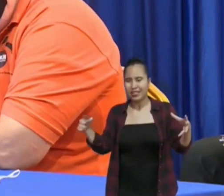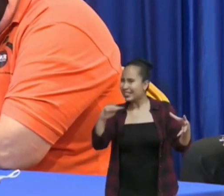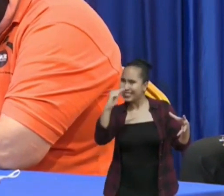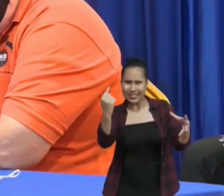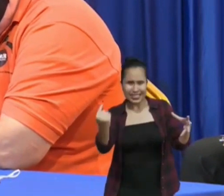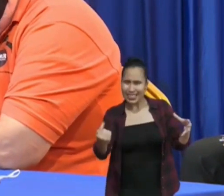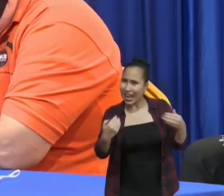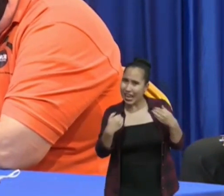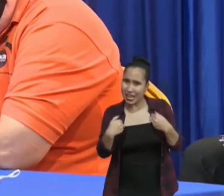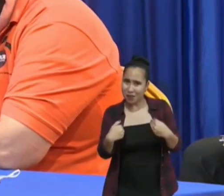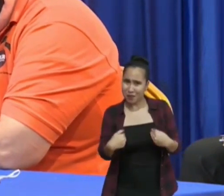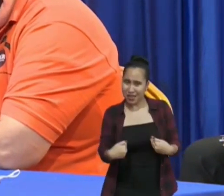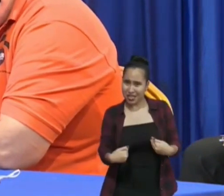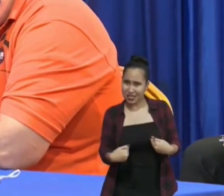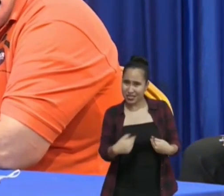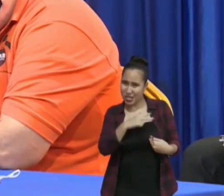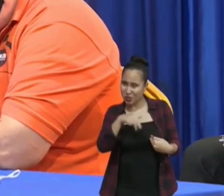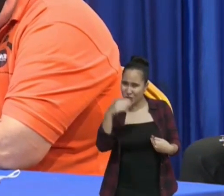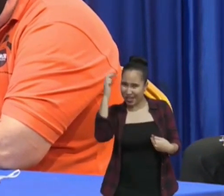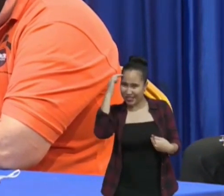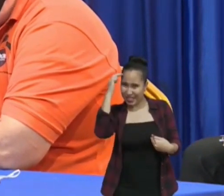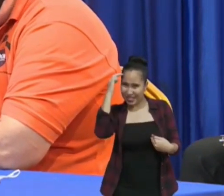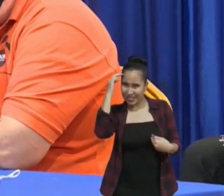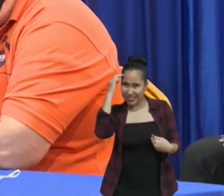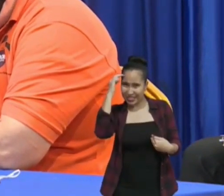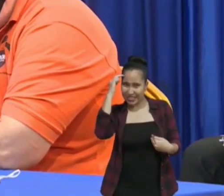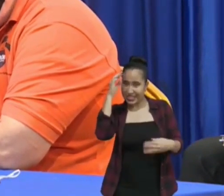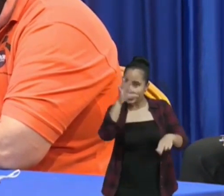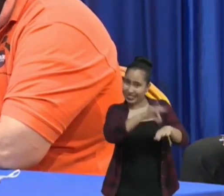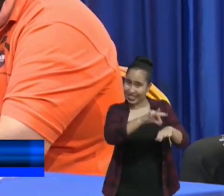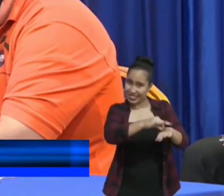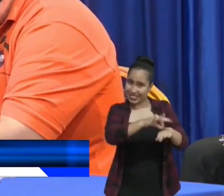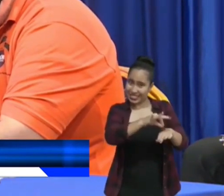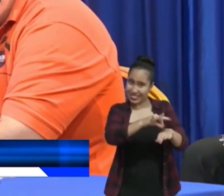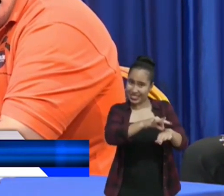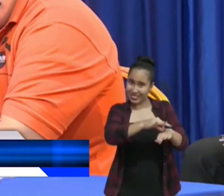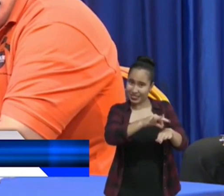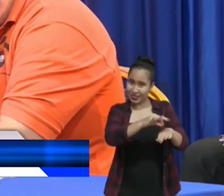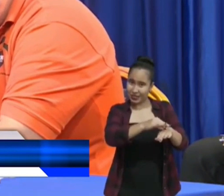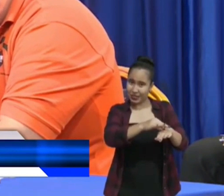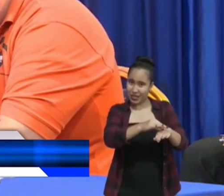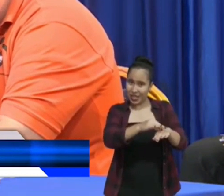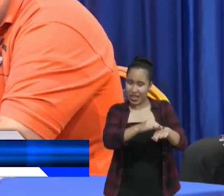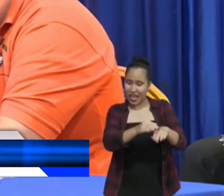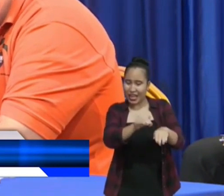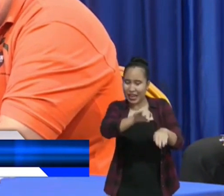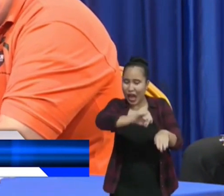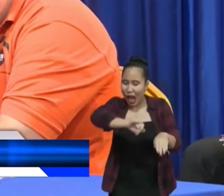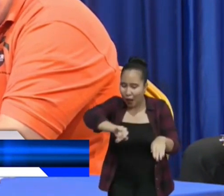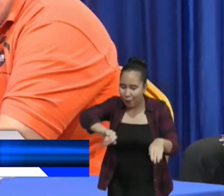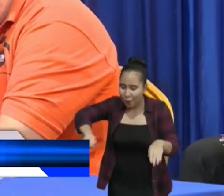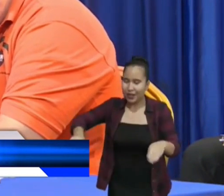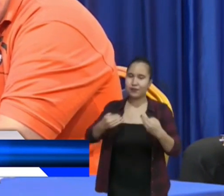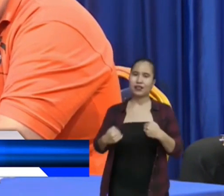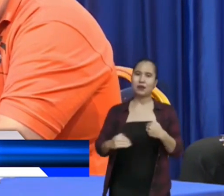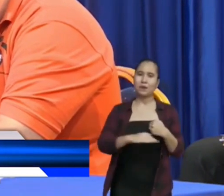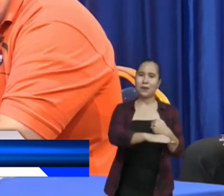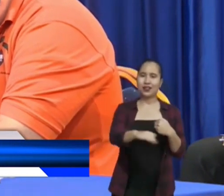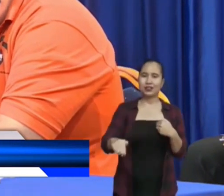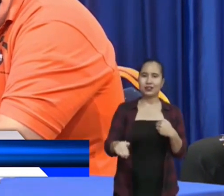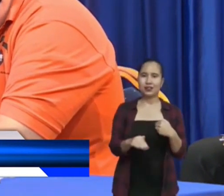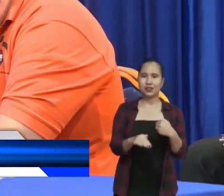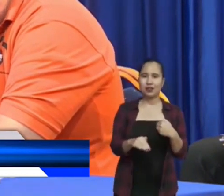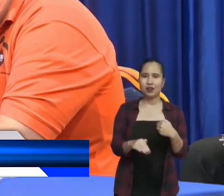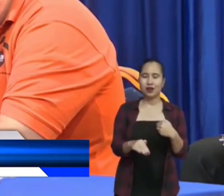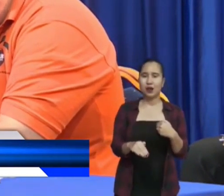denken of waarvan we een vermoeden hebben dat ze ziek zijn en we dus eigenlijk een beetje uit de samenleving willen halen, maar we gaan die ruimtes